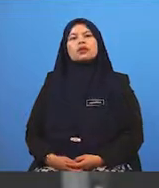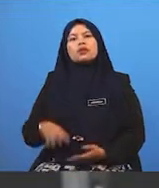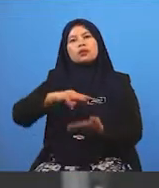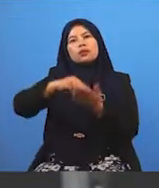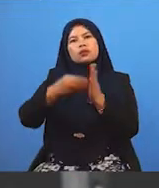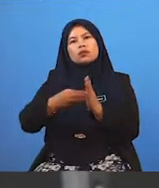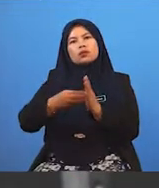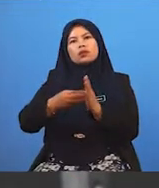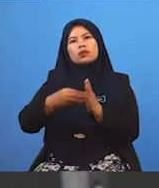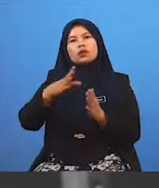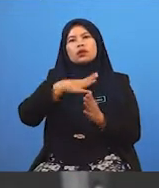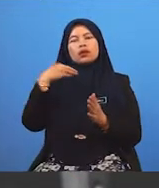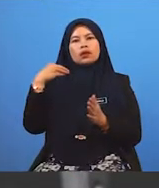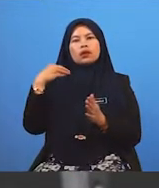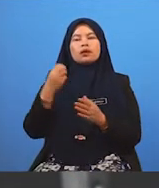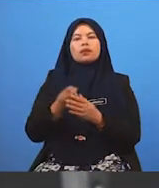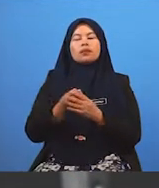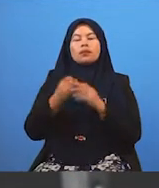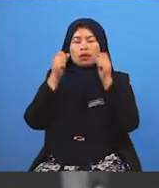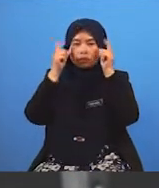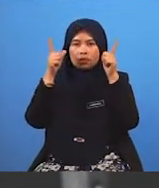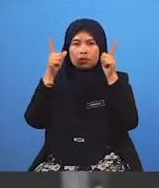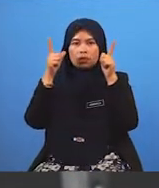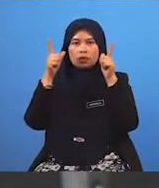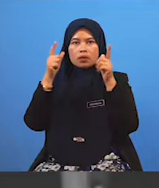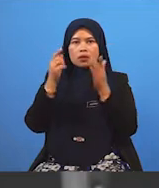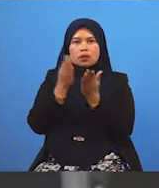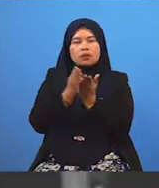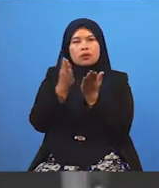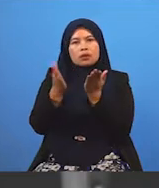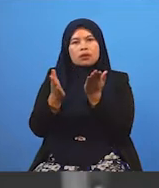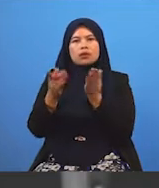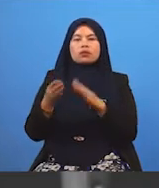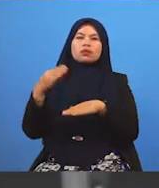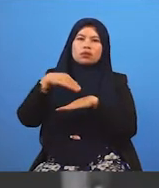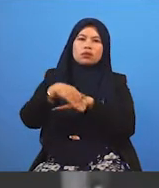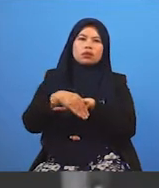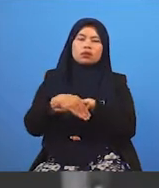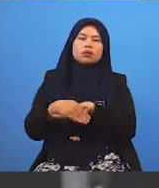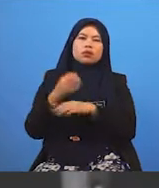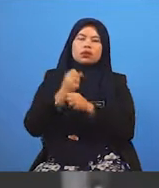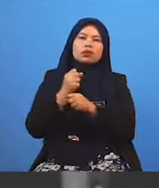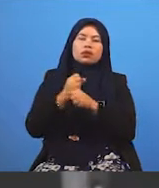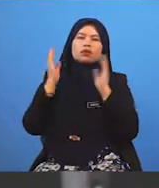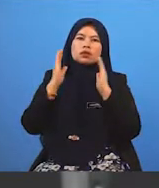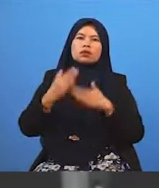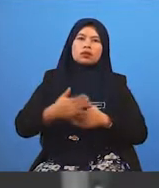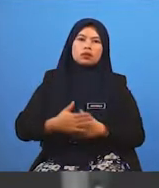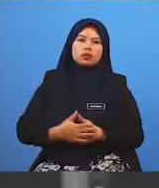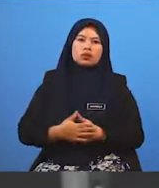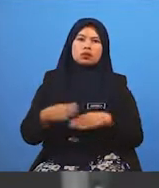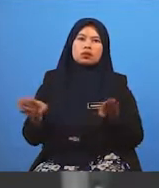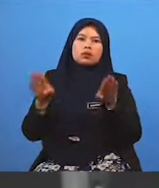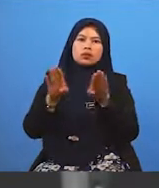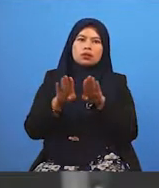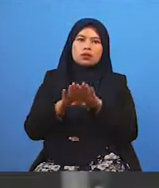hari akhirat di tempat yang terpuji. Yang keempat, iman adalah ubat yang mujarab untuk menenangkan